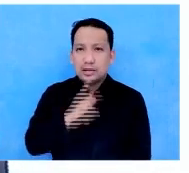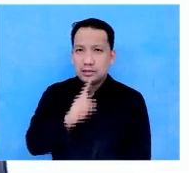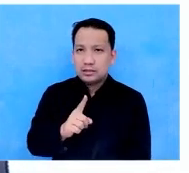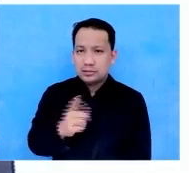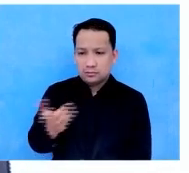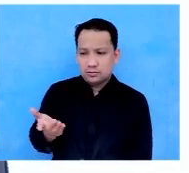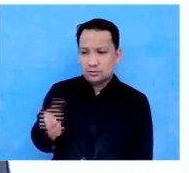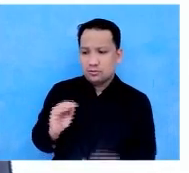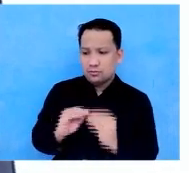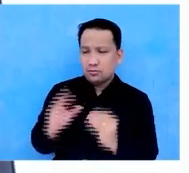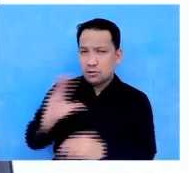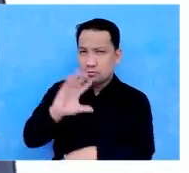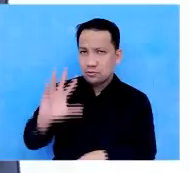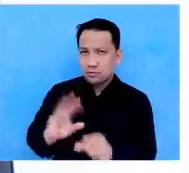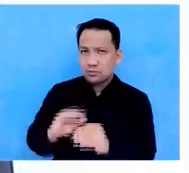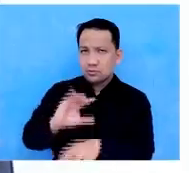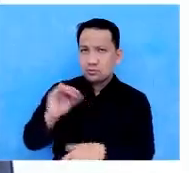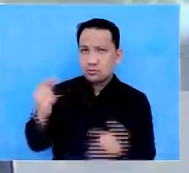they're involved in agriculture.